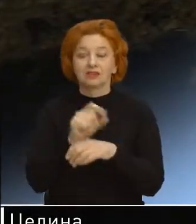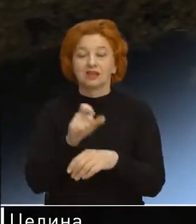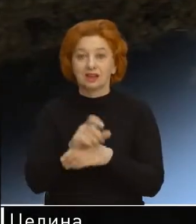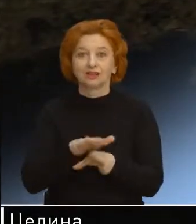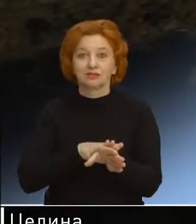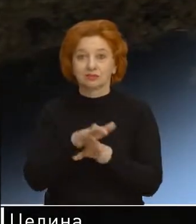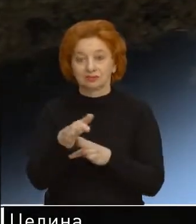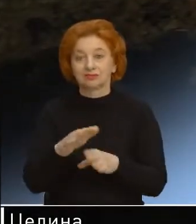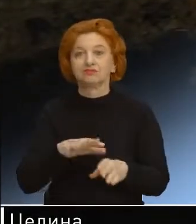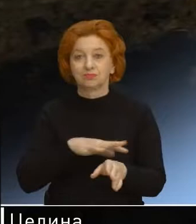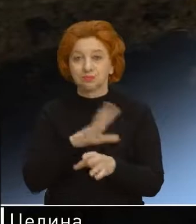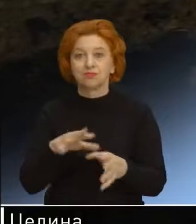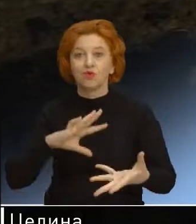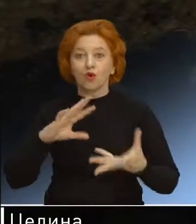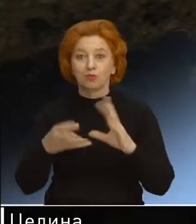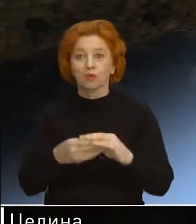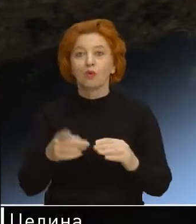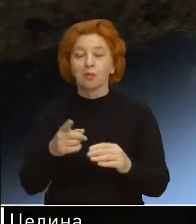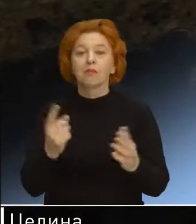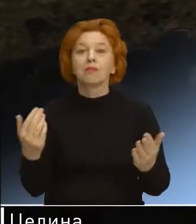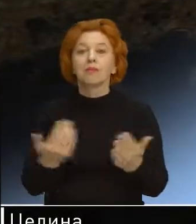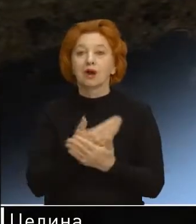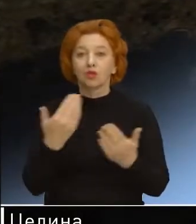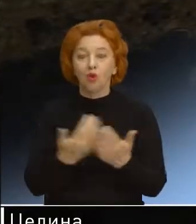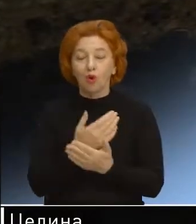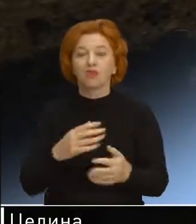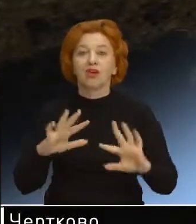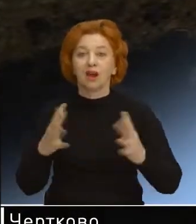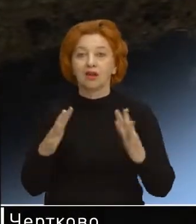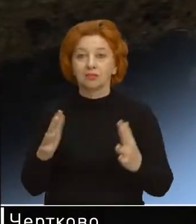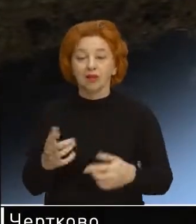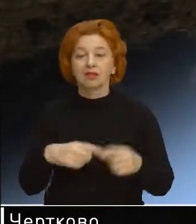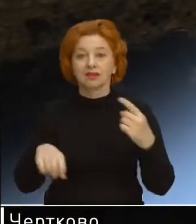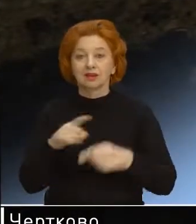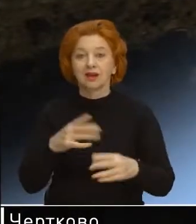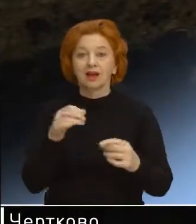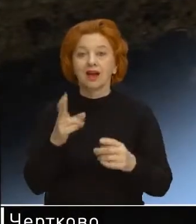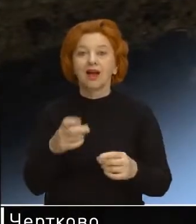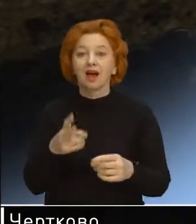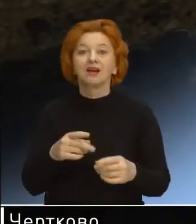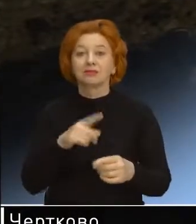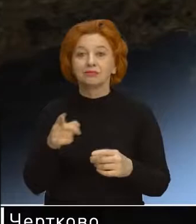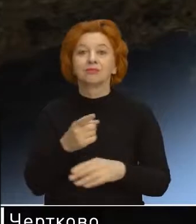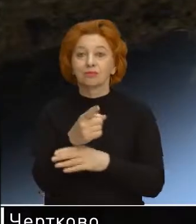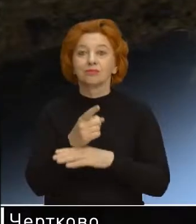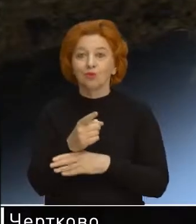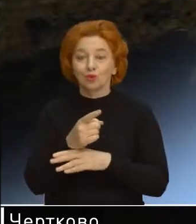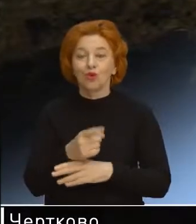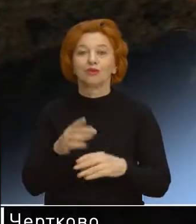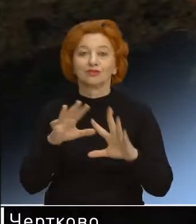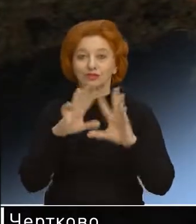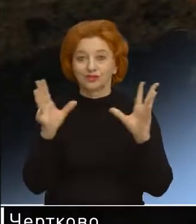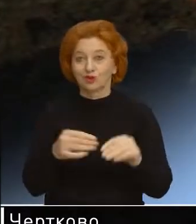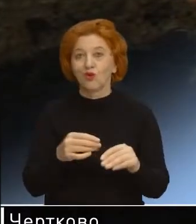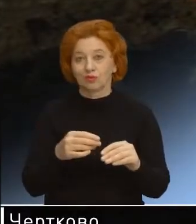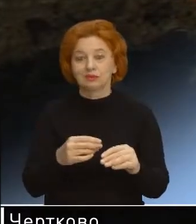обороны условного противника. Применялись новые тактические элементы, такие как кочующий миномет и артиллерийская